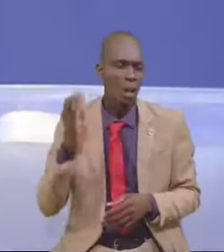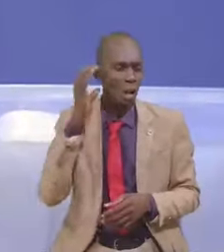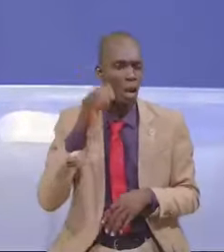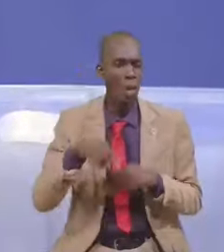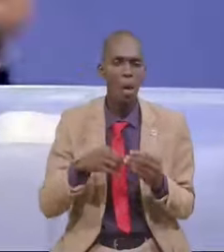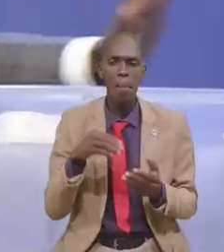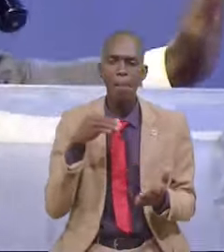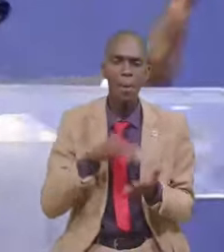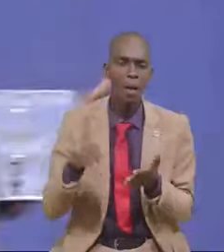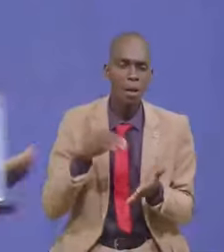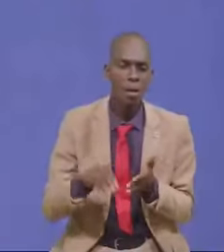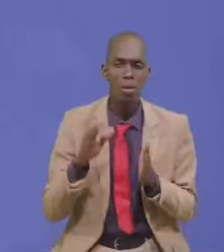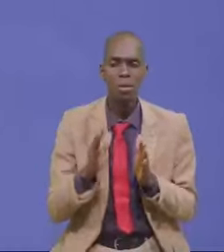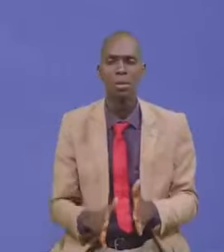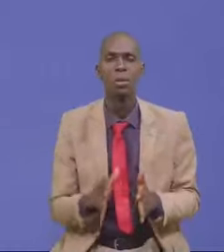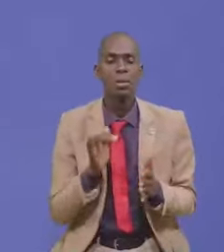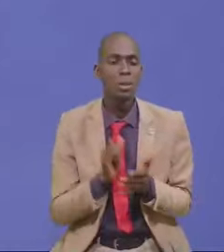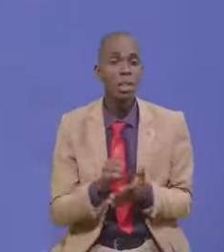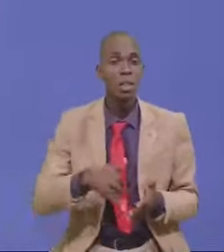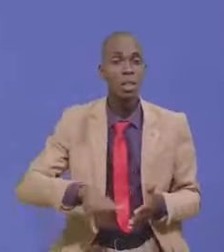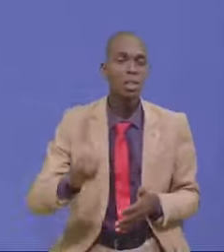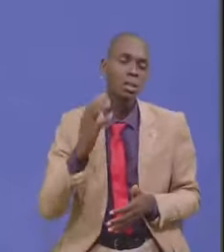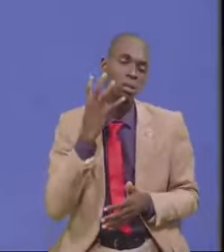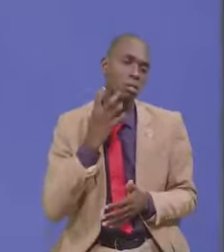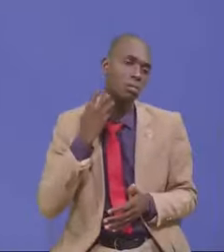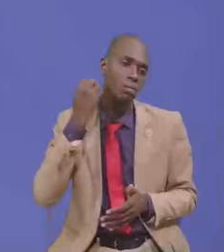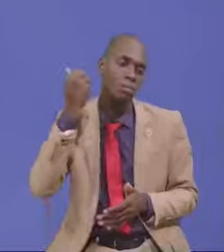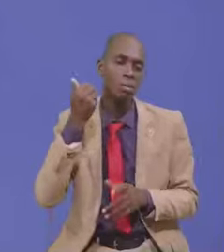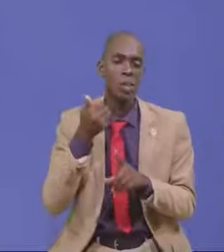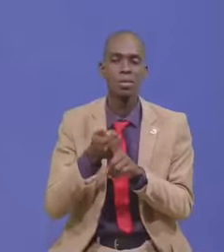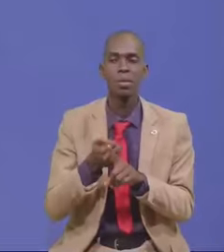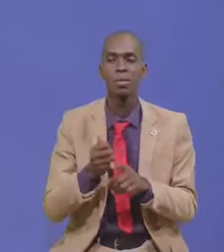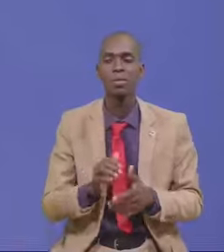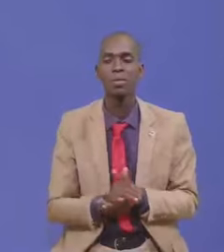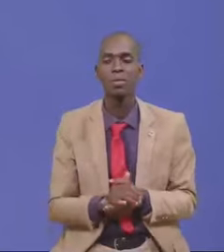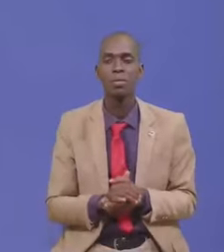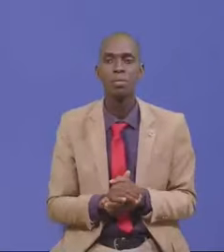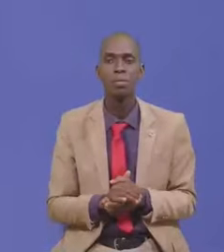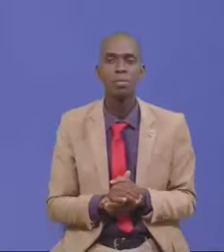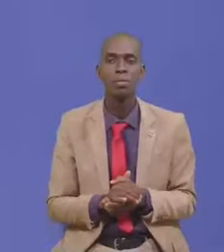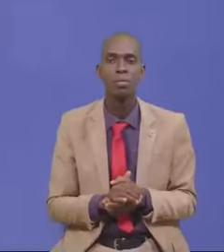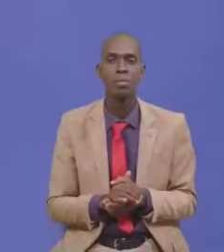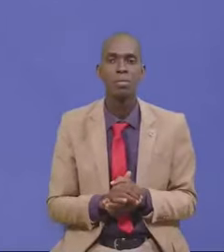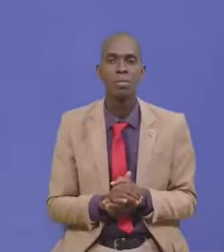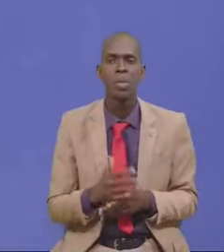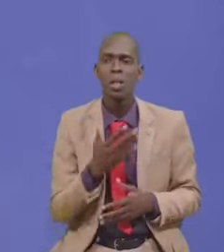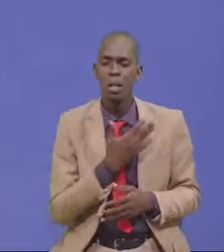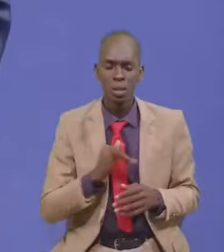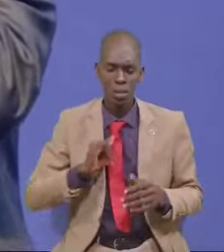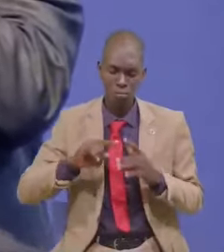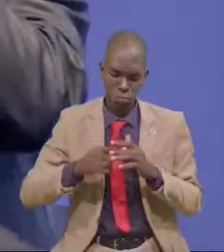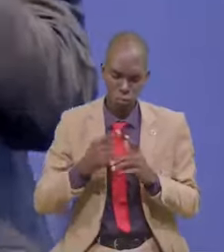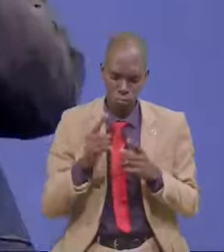Et j'ai entendu parler des millionnaires, des milliardaires qui ont commis des suicides. Et j'ai commencé à réaliser.